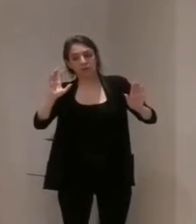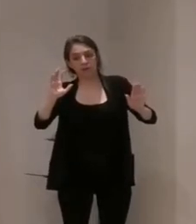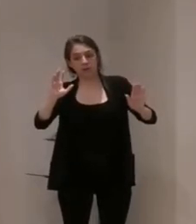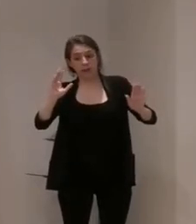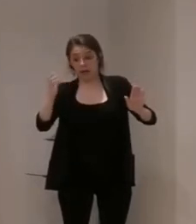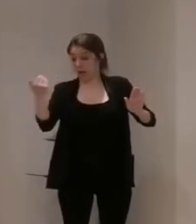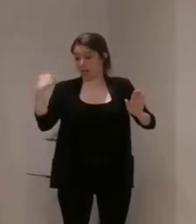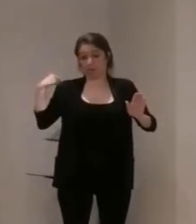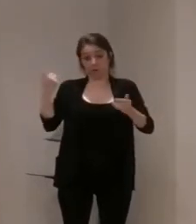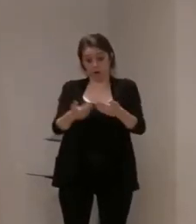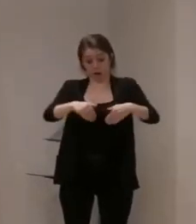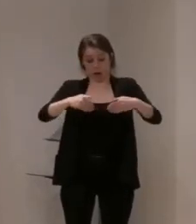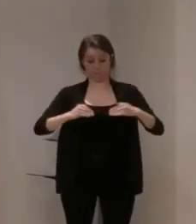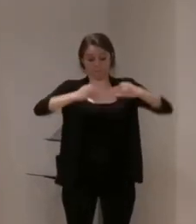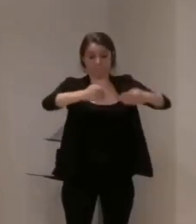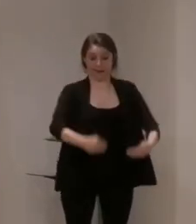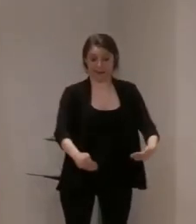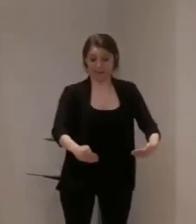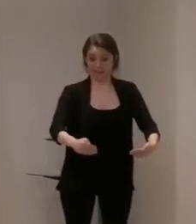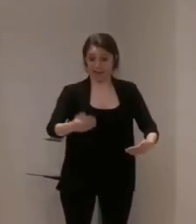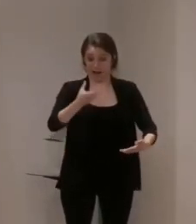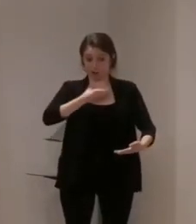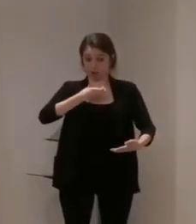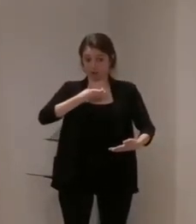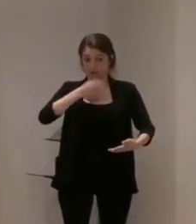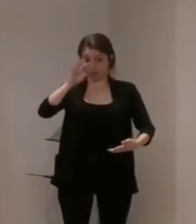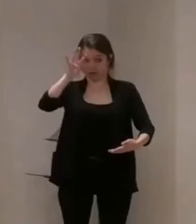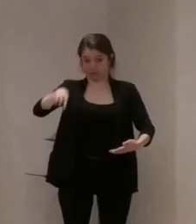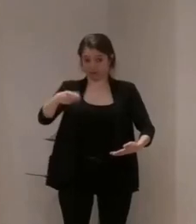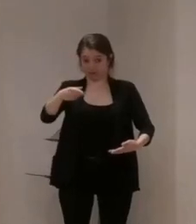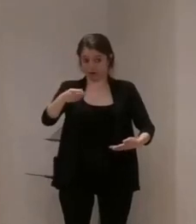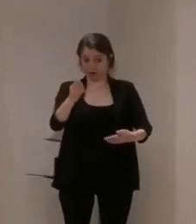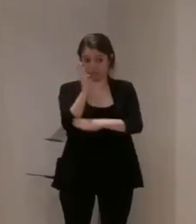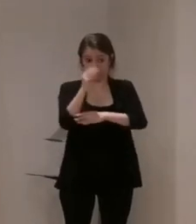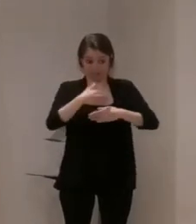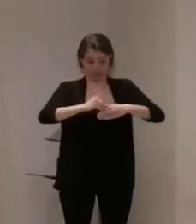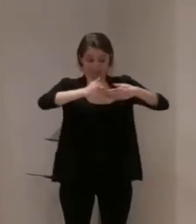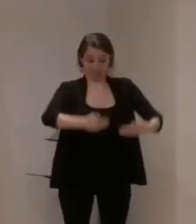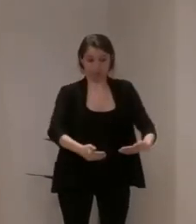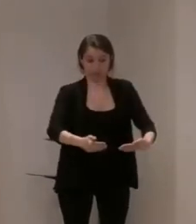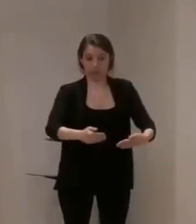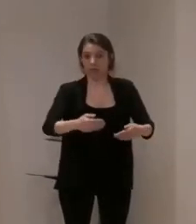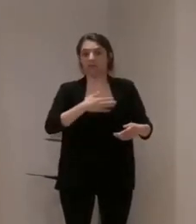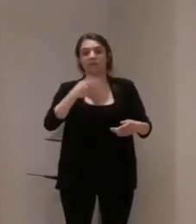aquesta pancarta, que era una pancarta que en definitiva defensava els drets humans, denunciava una situació